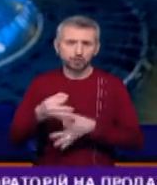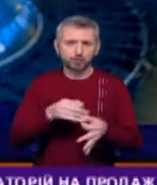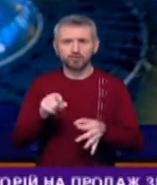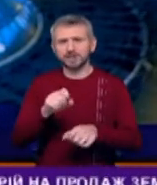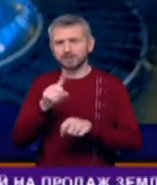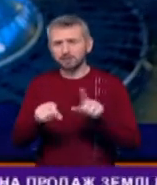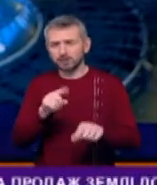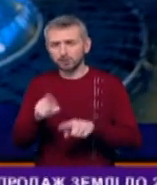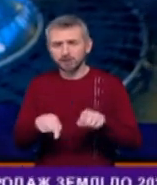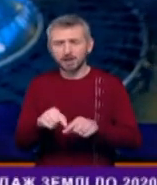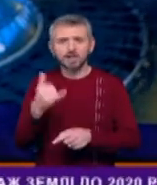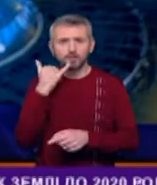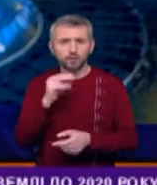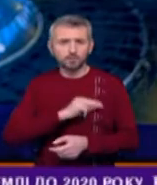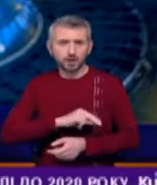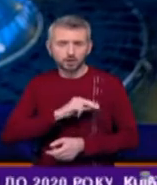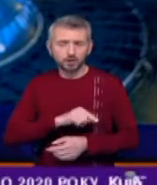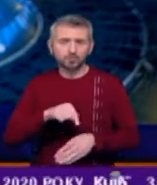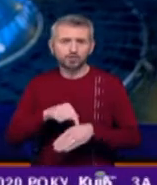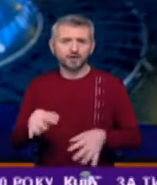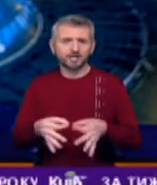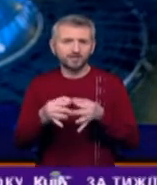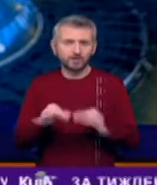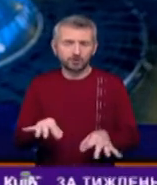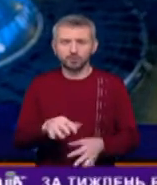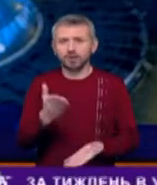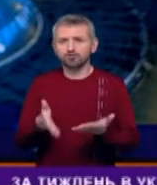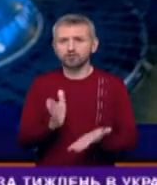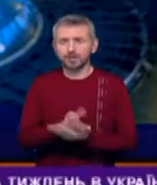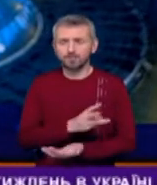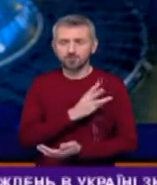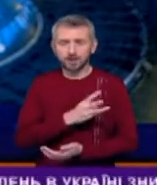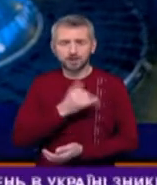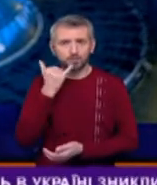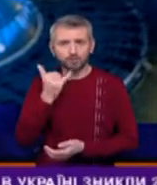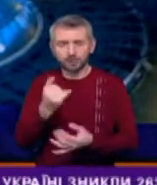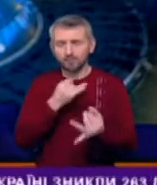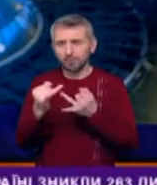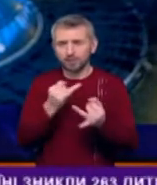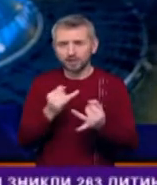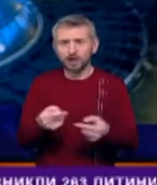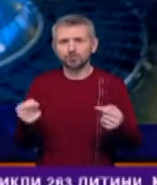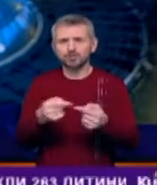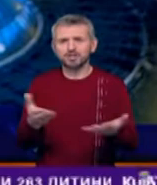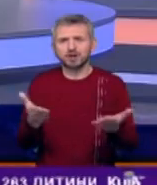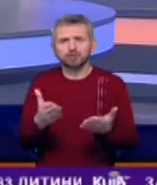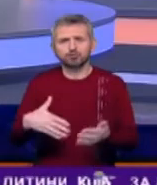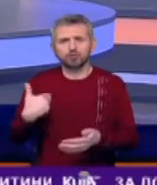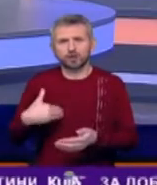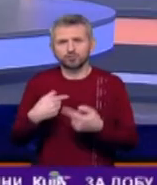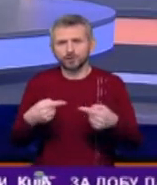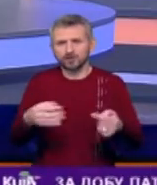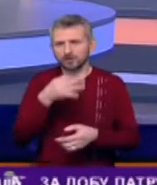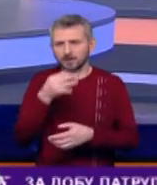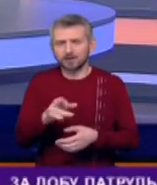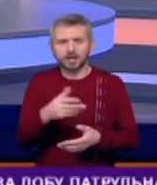запитуєте, телефон в студії працює, почувайтесь вільними, якщо є бажання подзвонити і поговорити, а точніше якусь от корисну річ сказати,